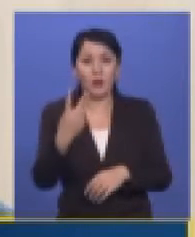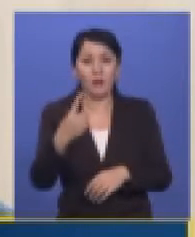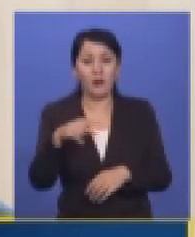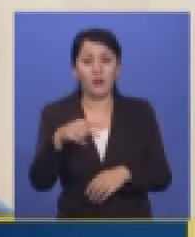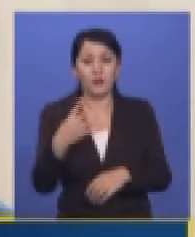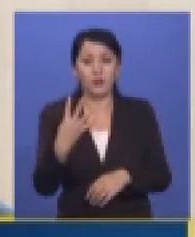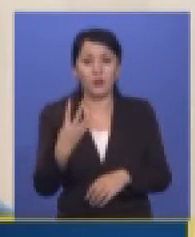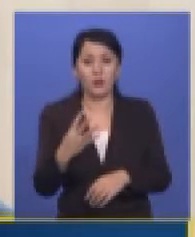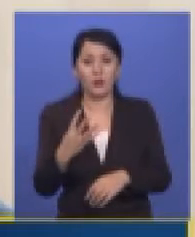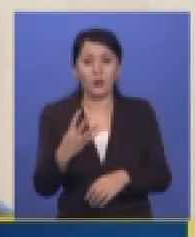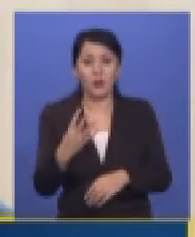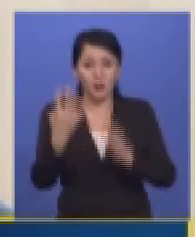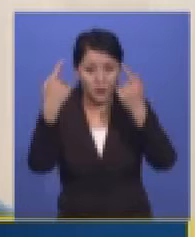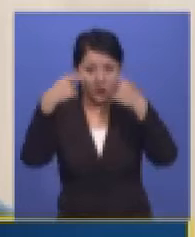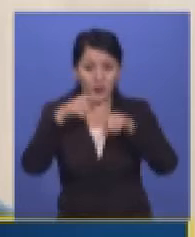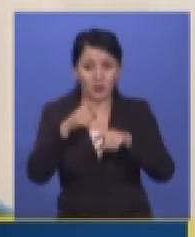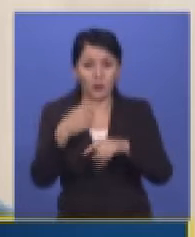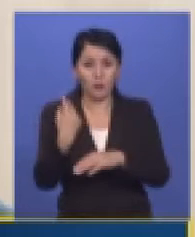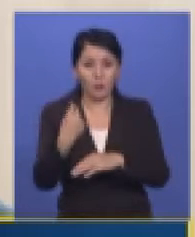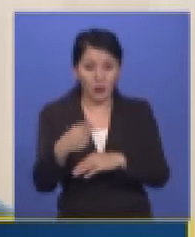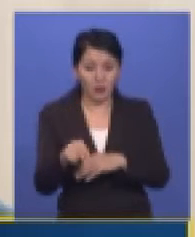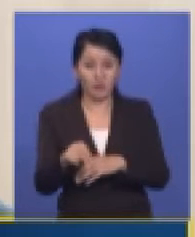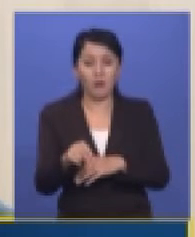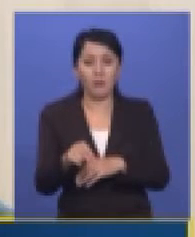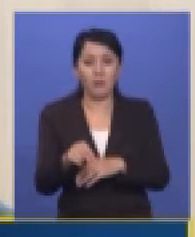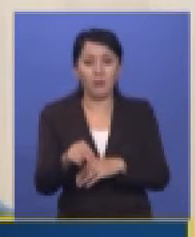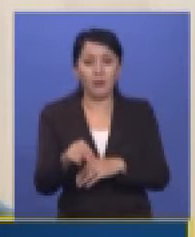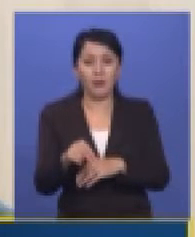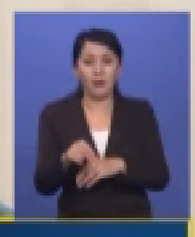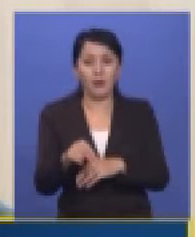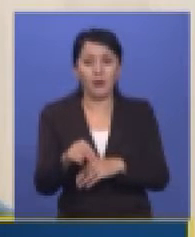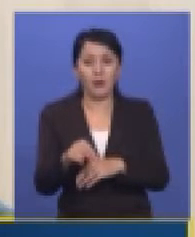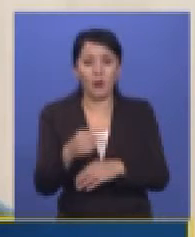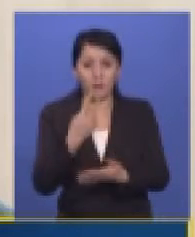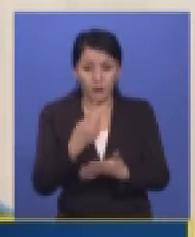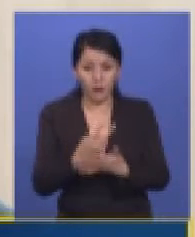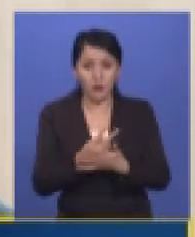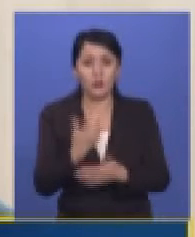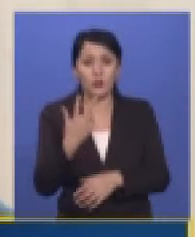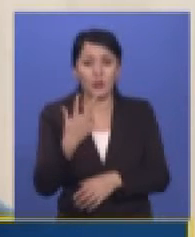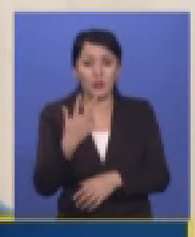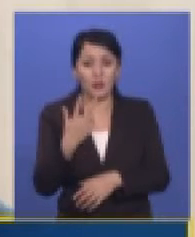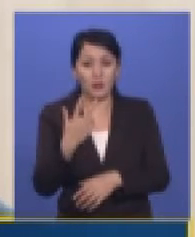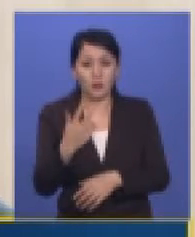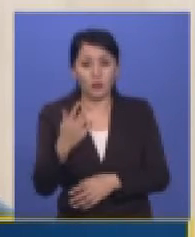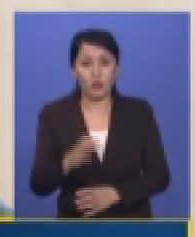24 бірлік техникасы сатып алғанында көріп отырмыз, ол